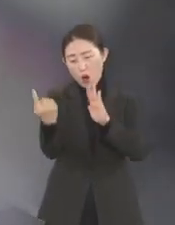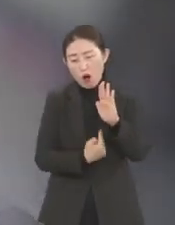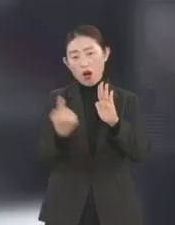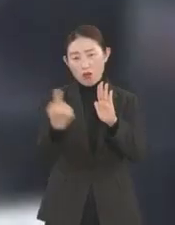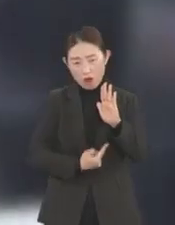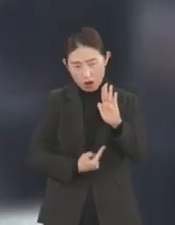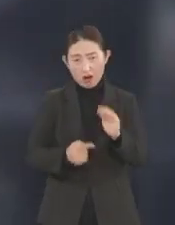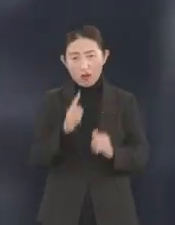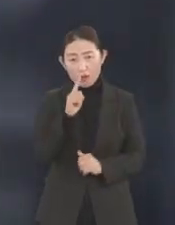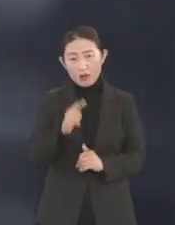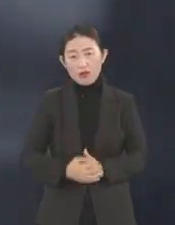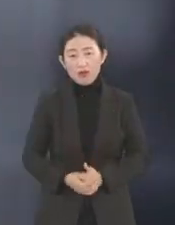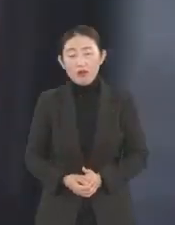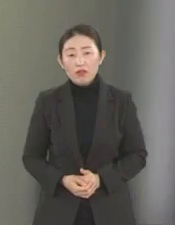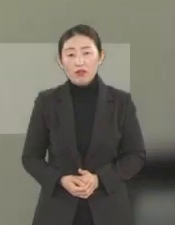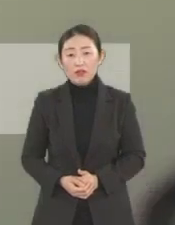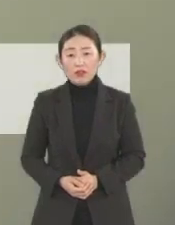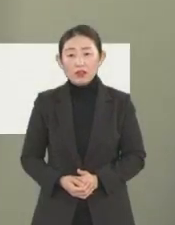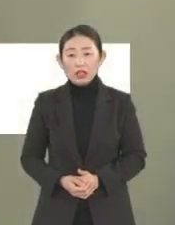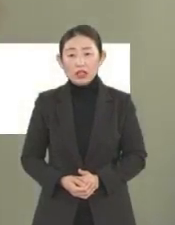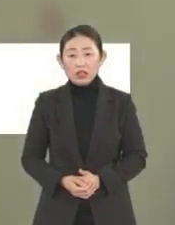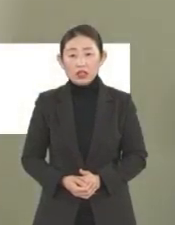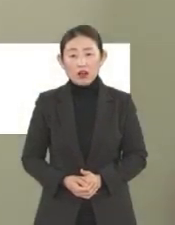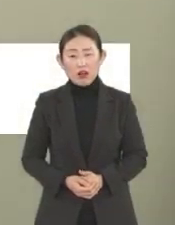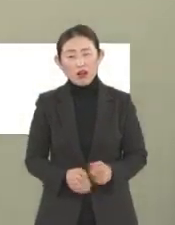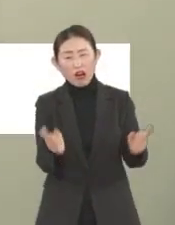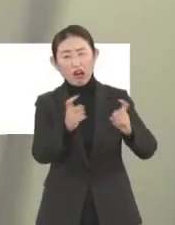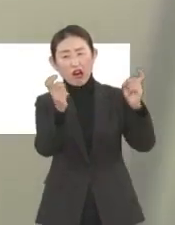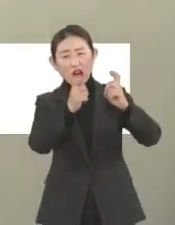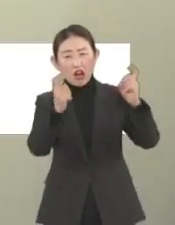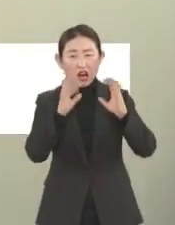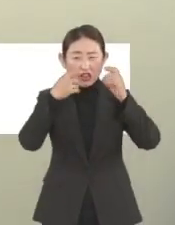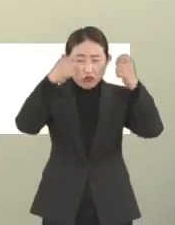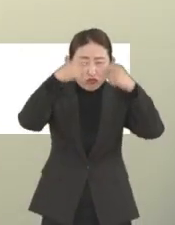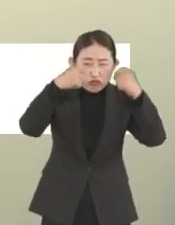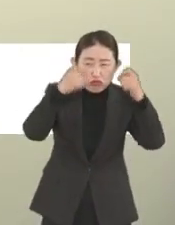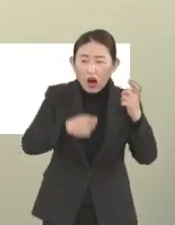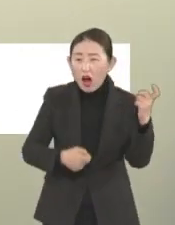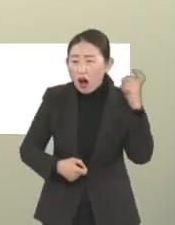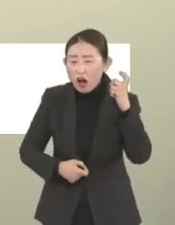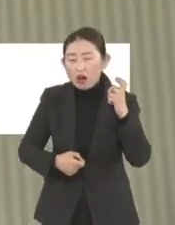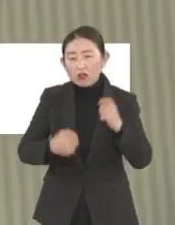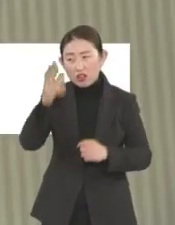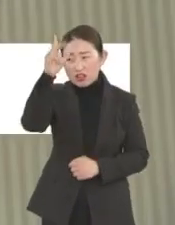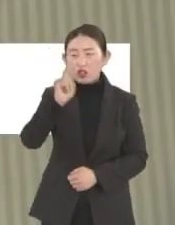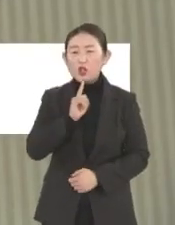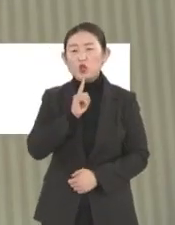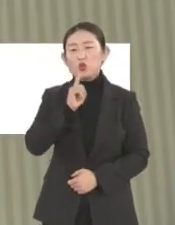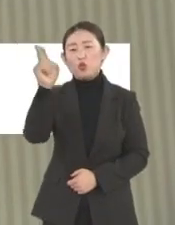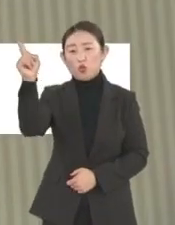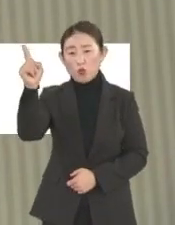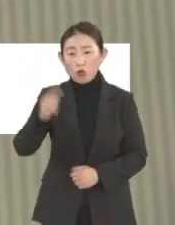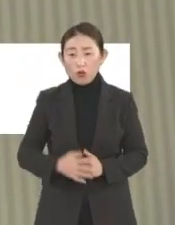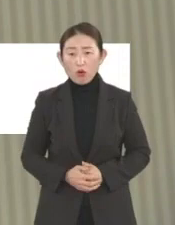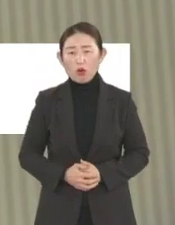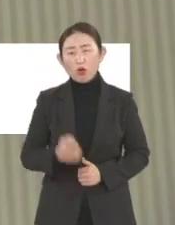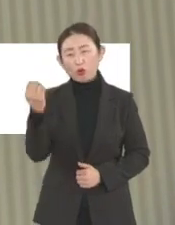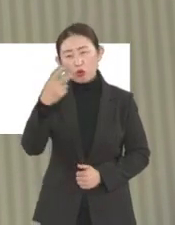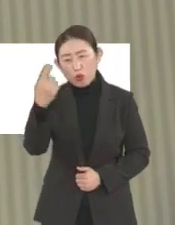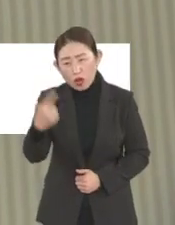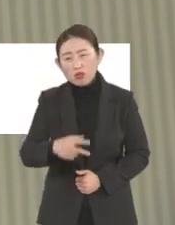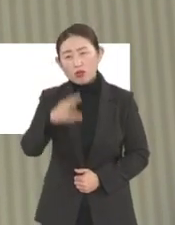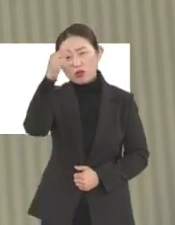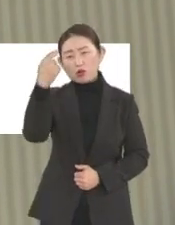말합니다. 너무 싸움이 심하다고 애들 보내서 다녀서 누가 신고했나가 그때는 또 왔어.